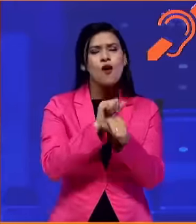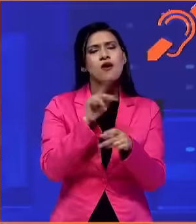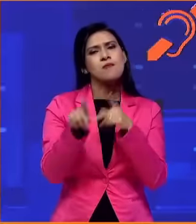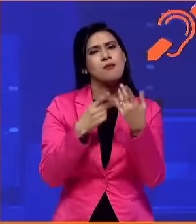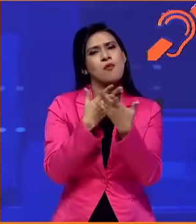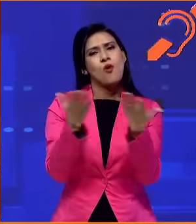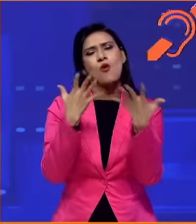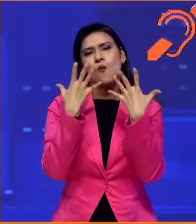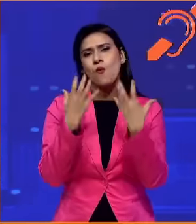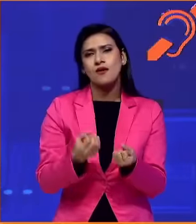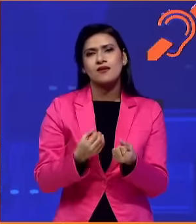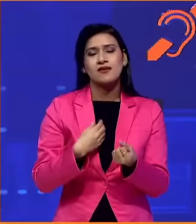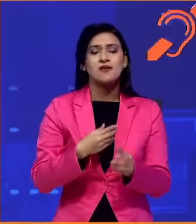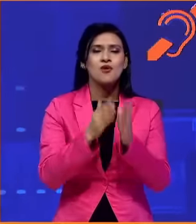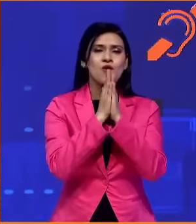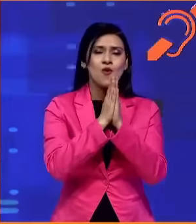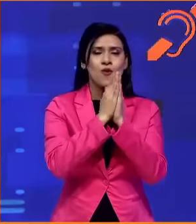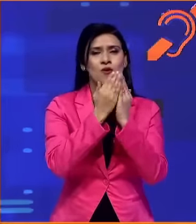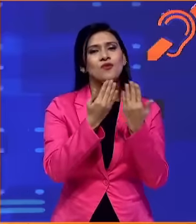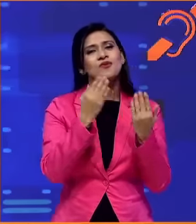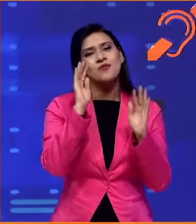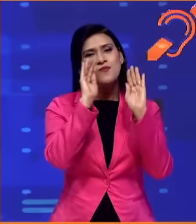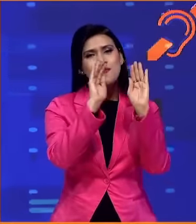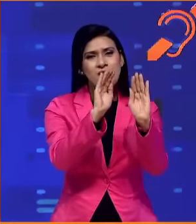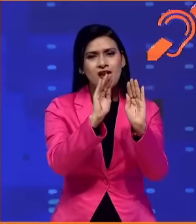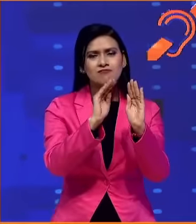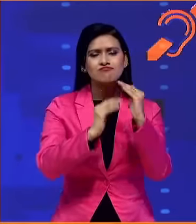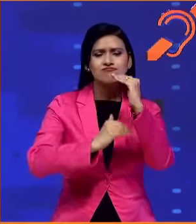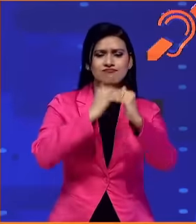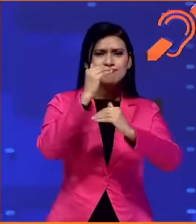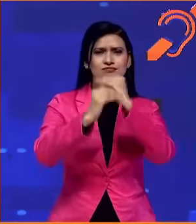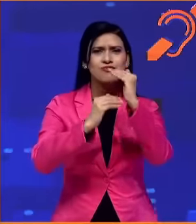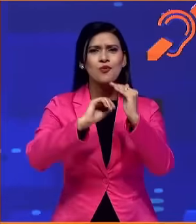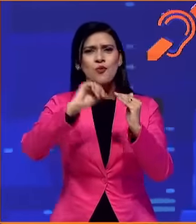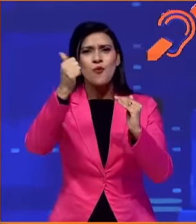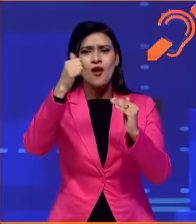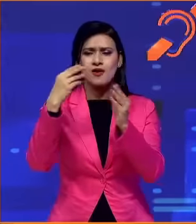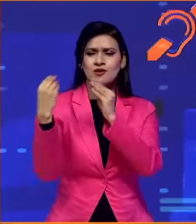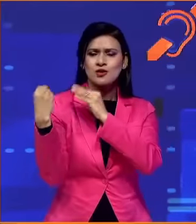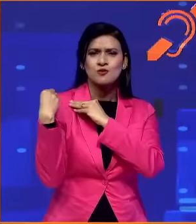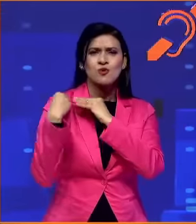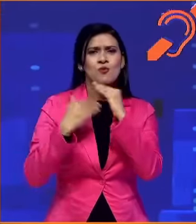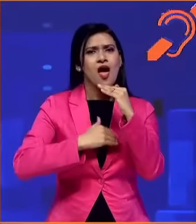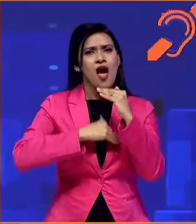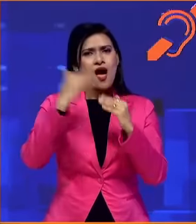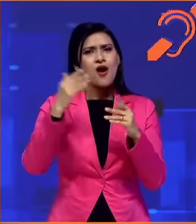कामनाहैकि वहसफलहो,ऊंचाइयोंकोछुए, बड़ीजिम्मेदारियांसंभालेऔर